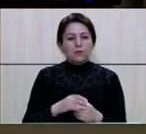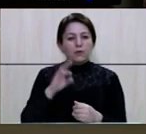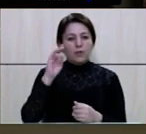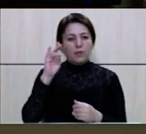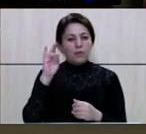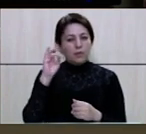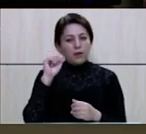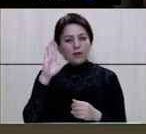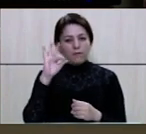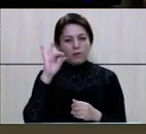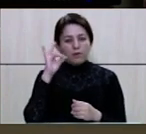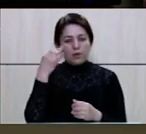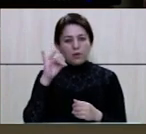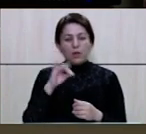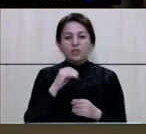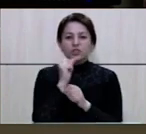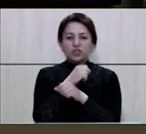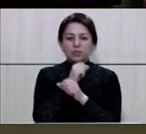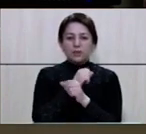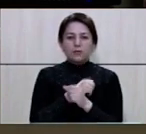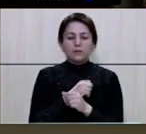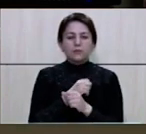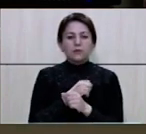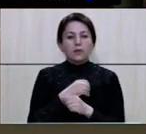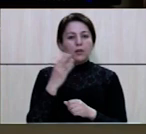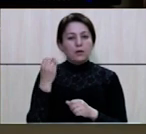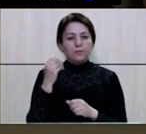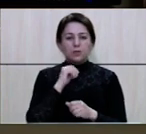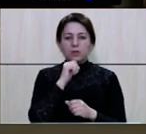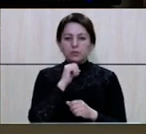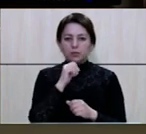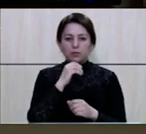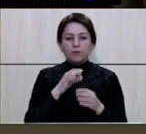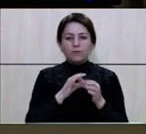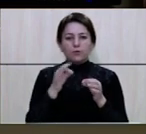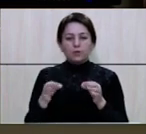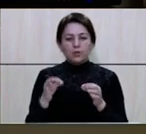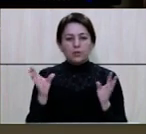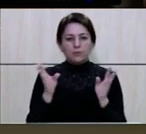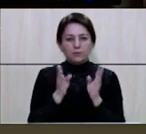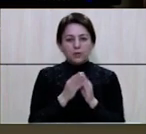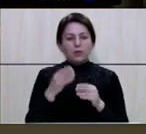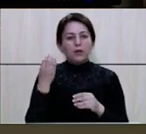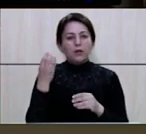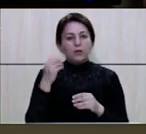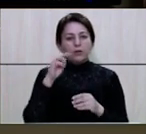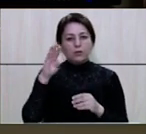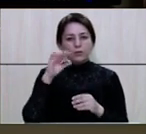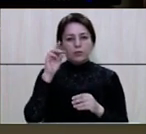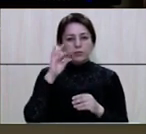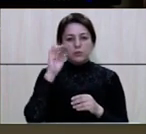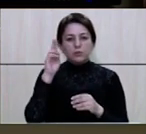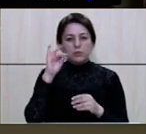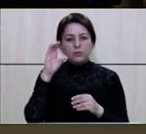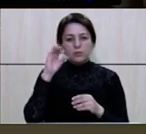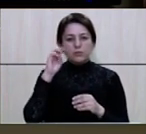Navoiy, Jizzax hamda Qashqadaryo viloyatlari bilan hamda Tojikiston